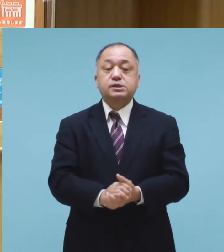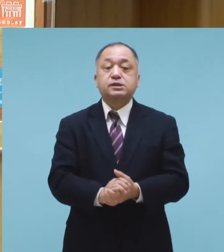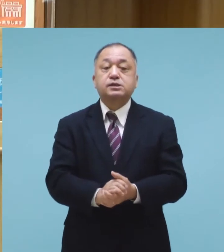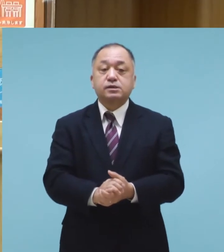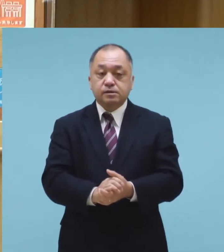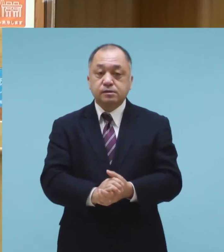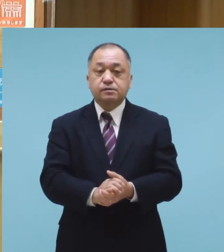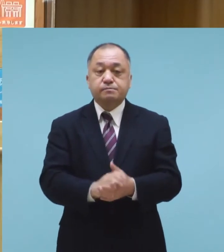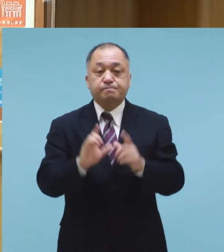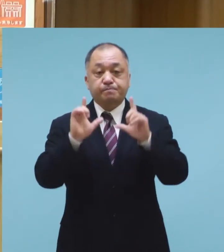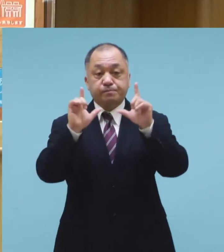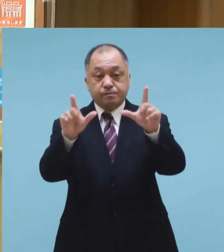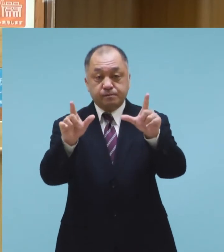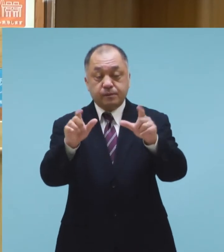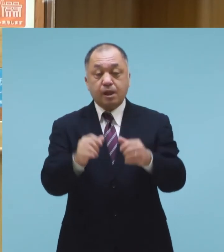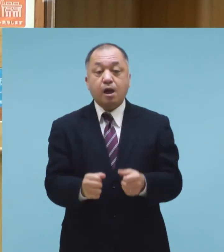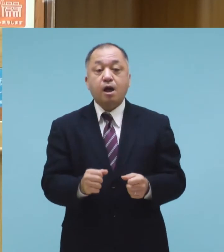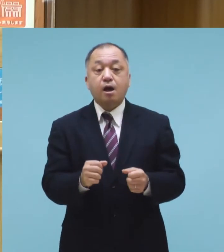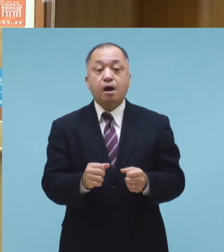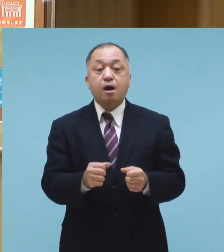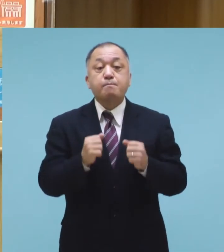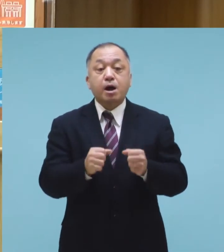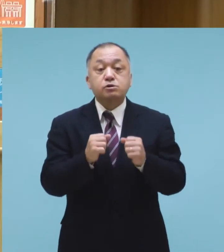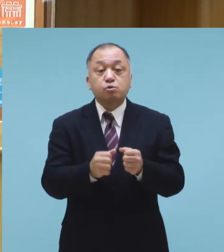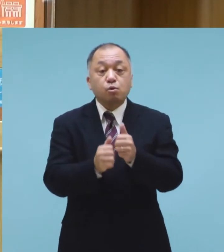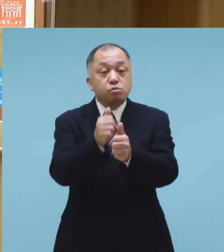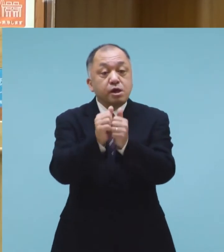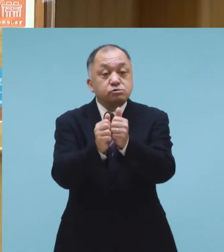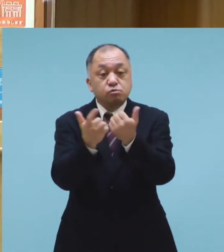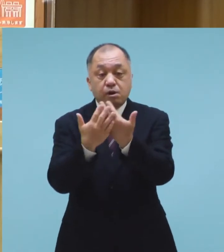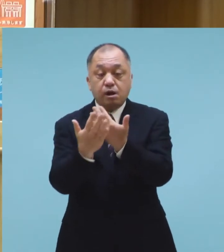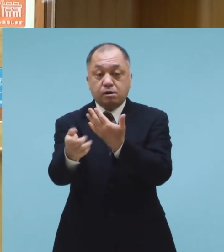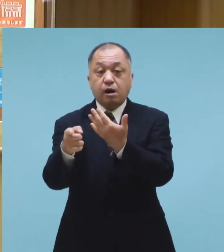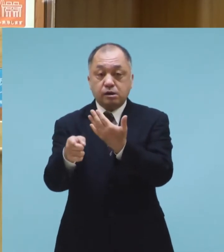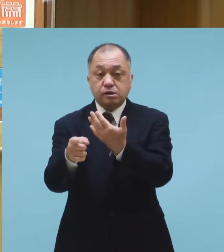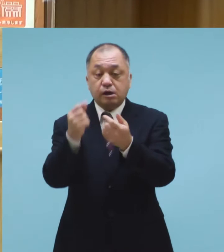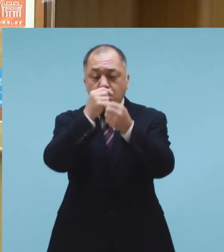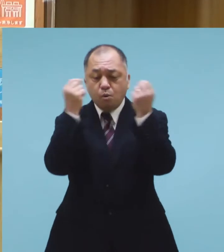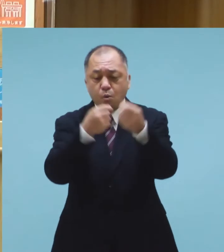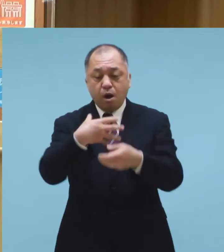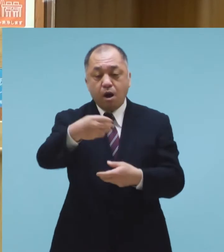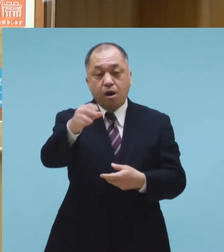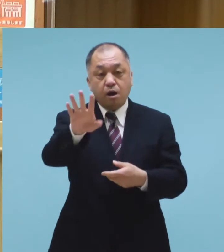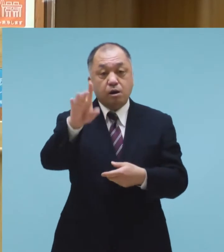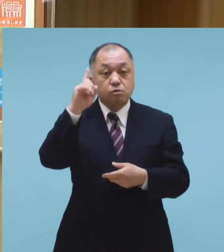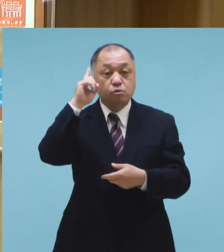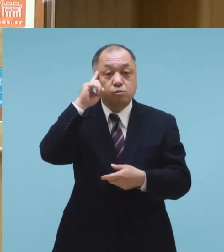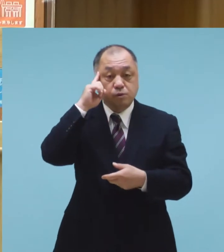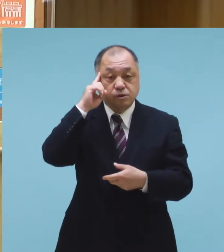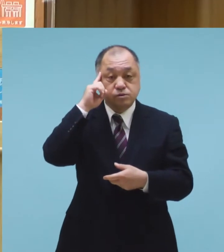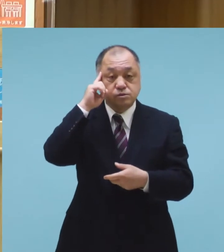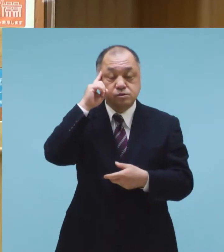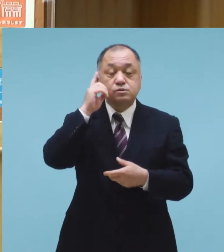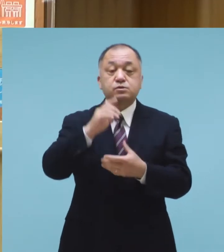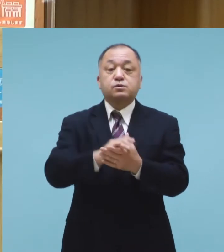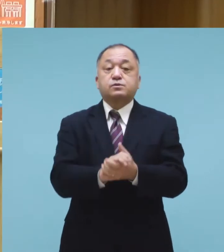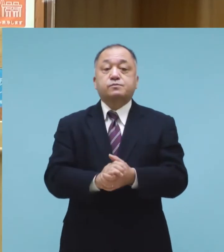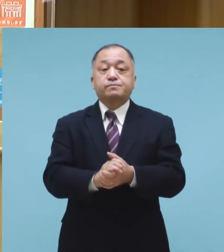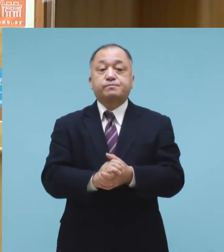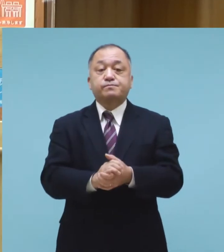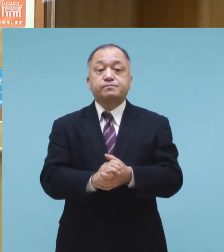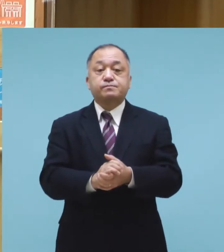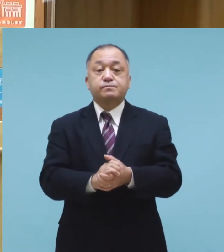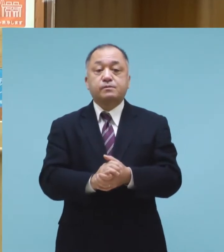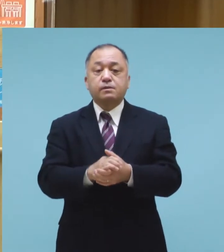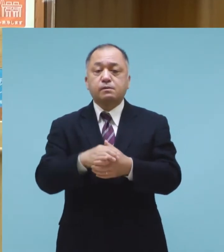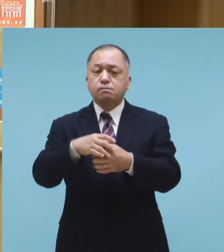ずこのマラソンのテスト大会について、一部誤解がある方もいらっしゃるんじゃないかなと思ってるんですが、